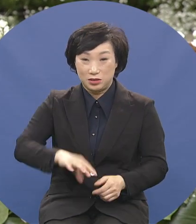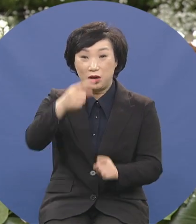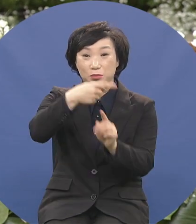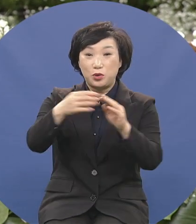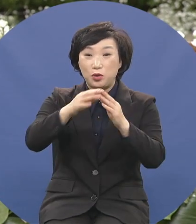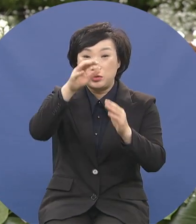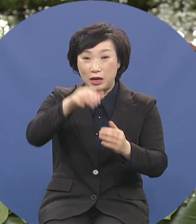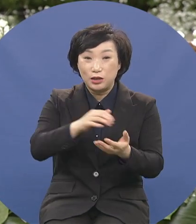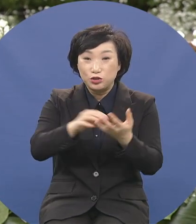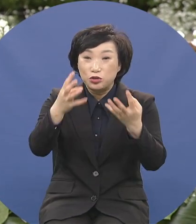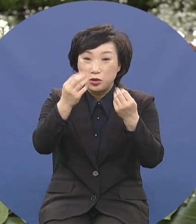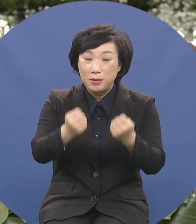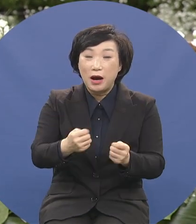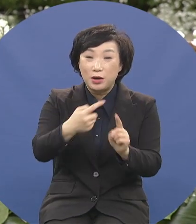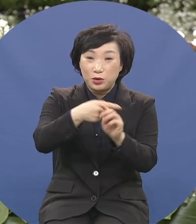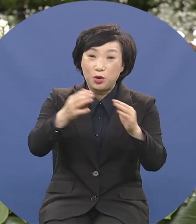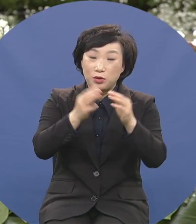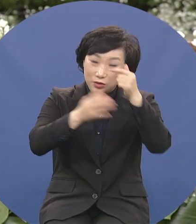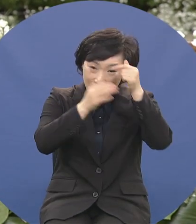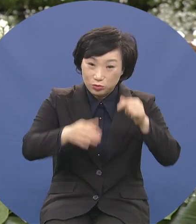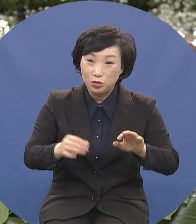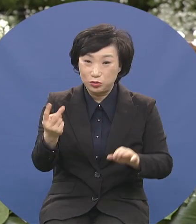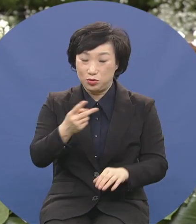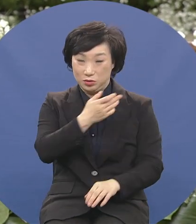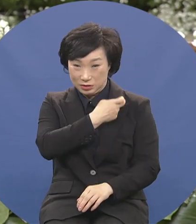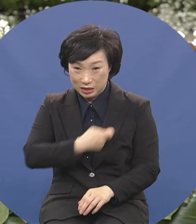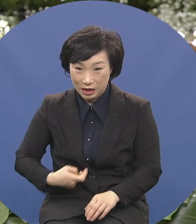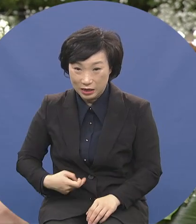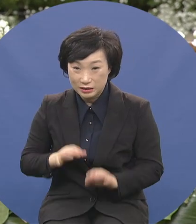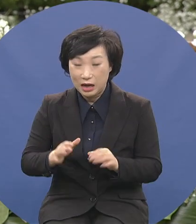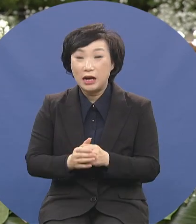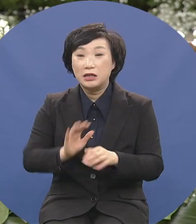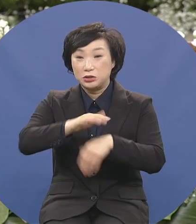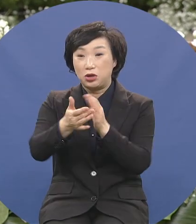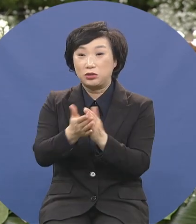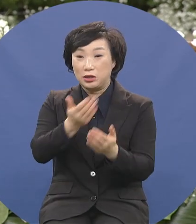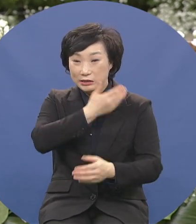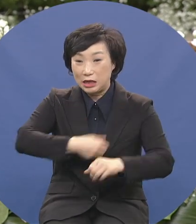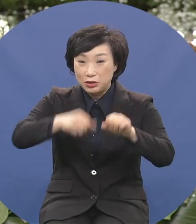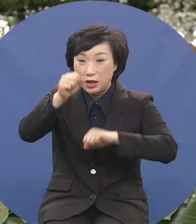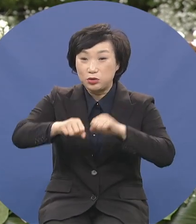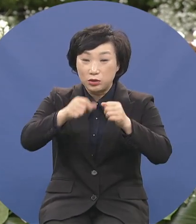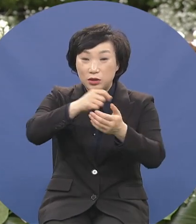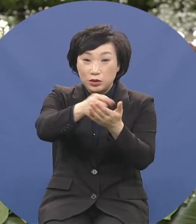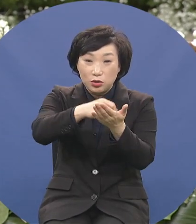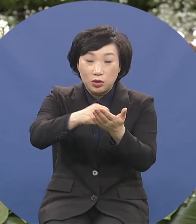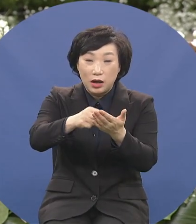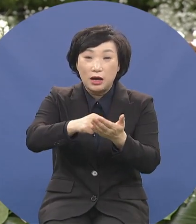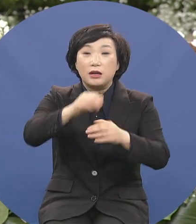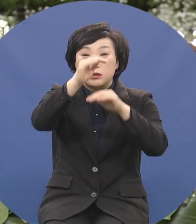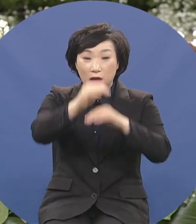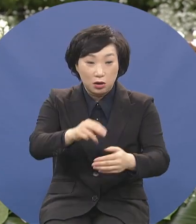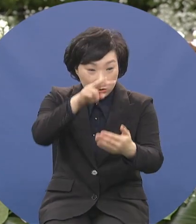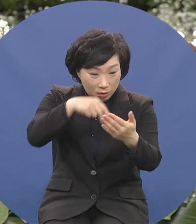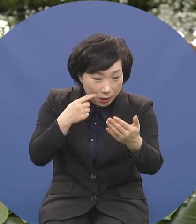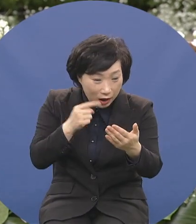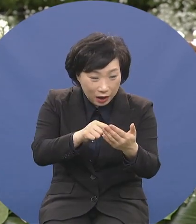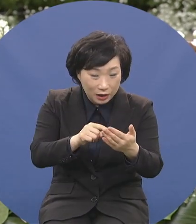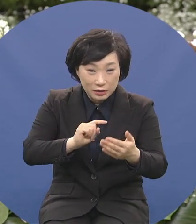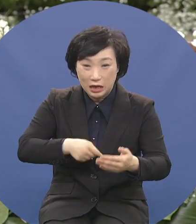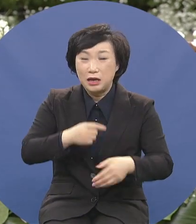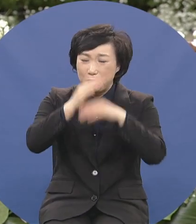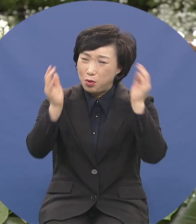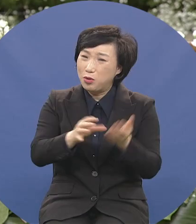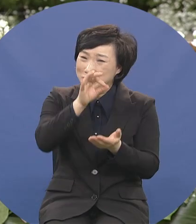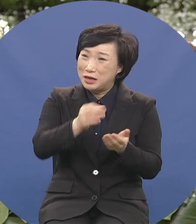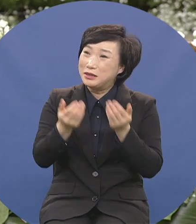초대교회 수많은 교인들과 제자들이 사도행전을 기록한 걸 보면 자기 전 재산을 다